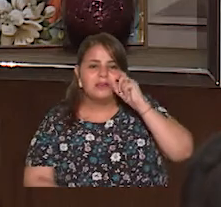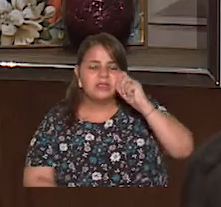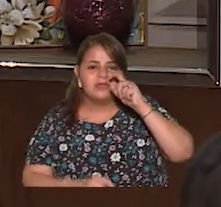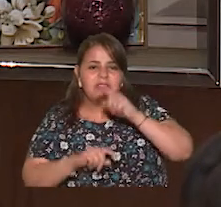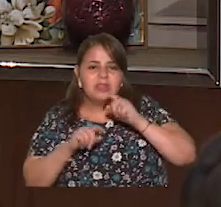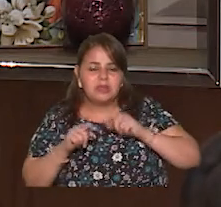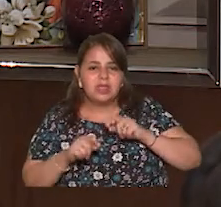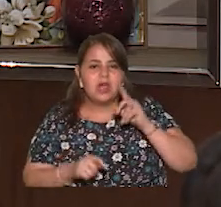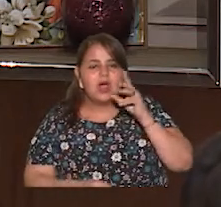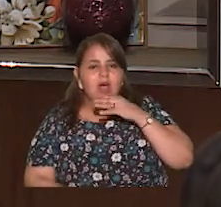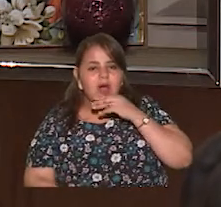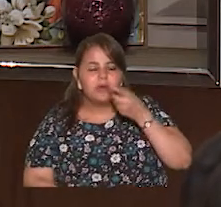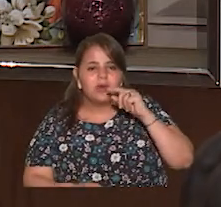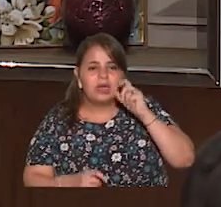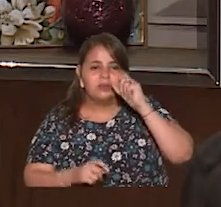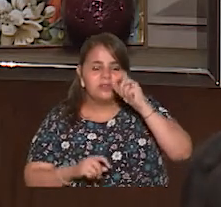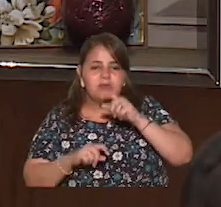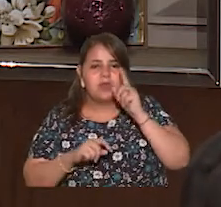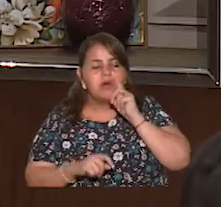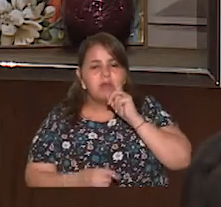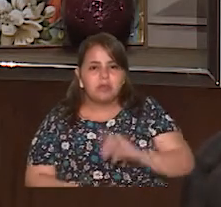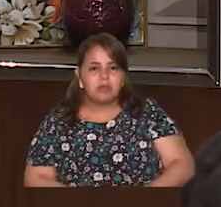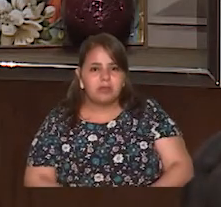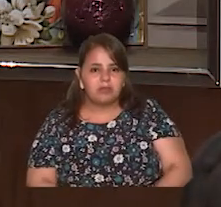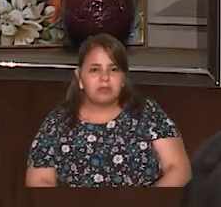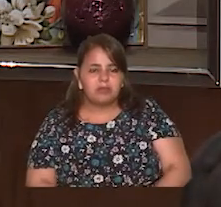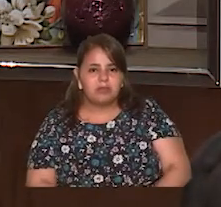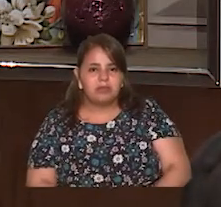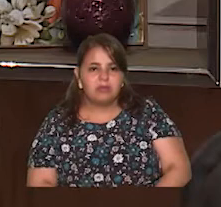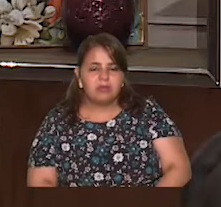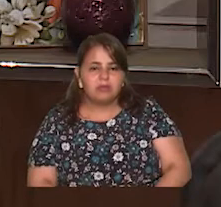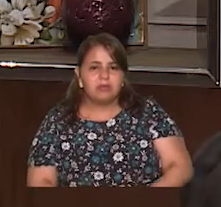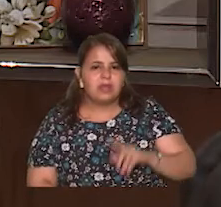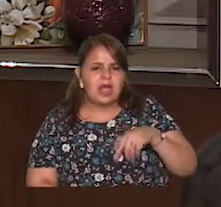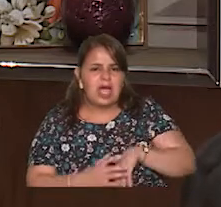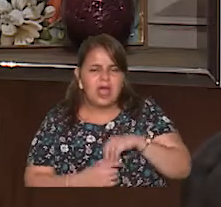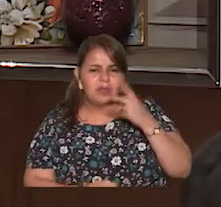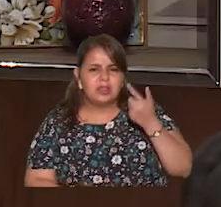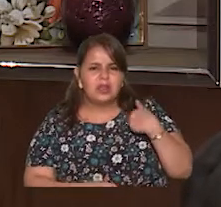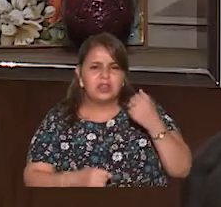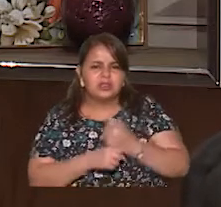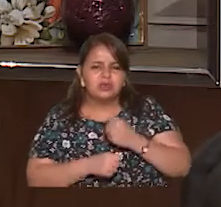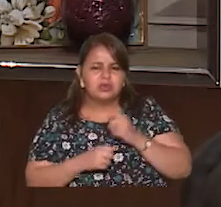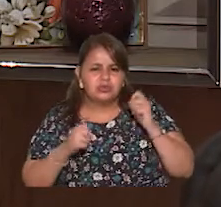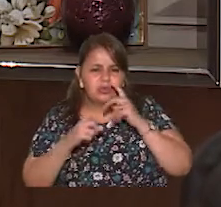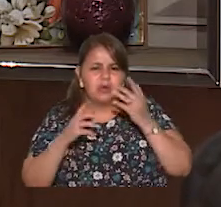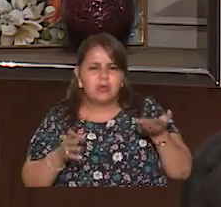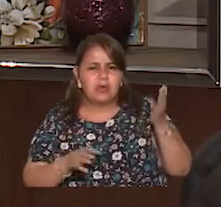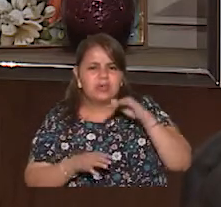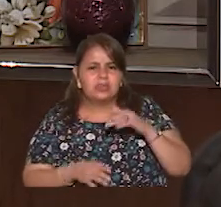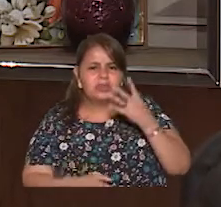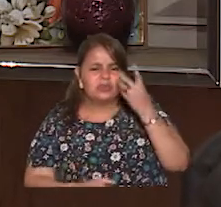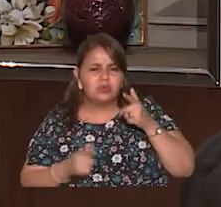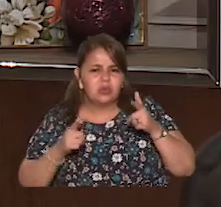و50% ام، وده ردا على ان الاب دايما يقول ما اعمل ايه انا بشتغل الصبح وبعد الظهر، وكان الاب بس